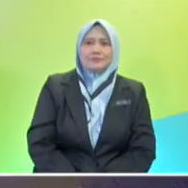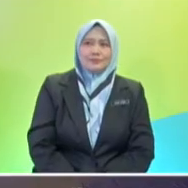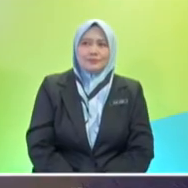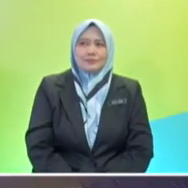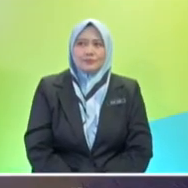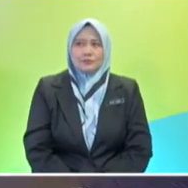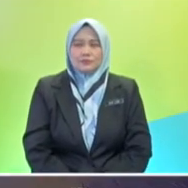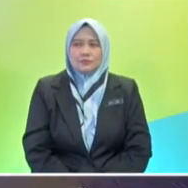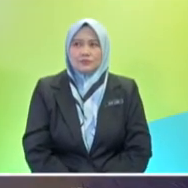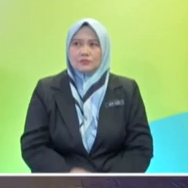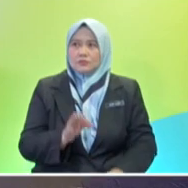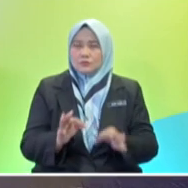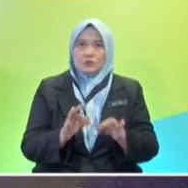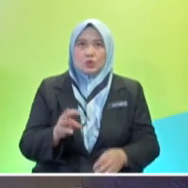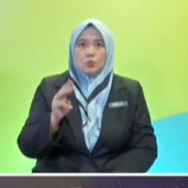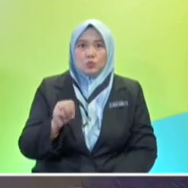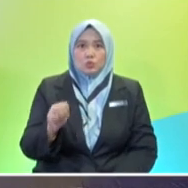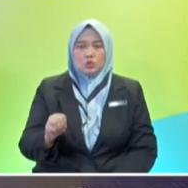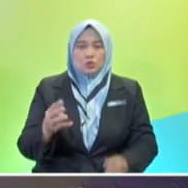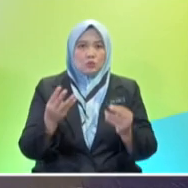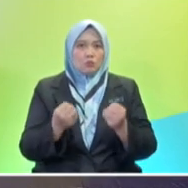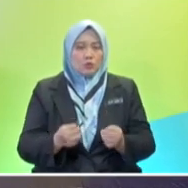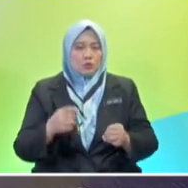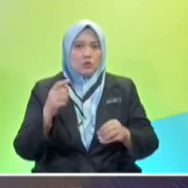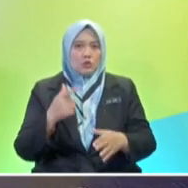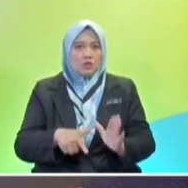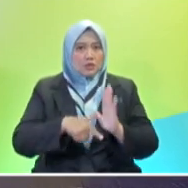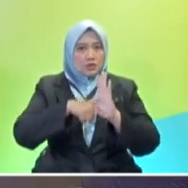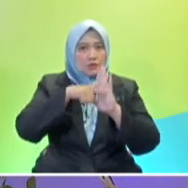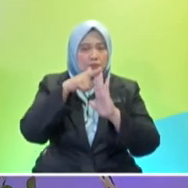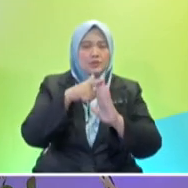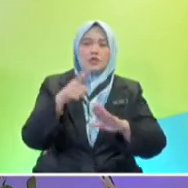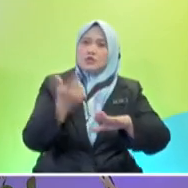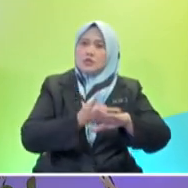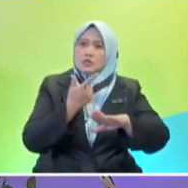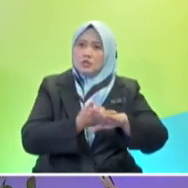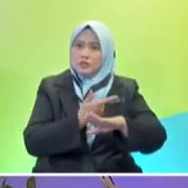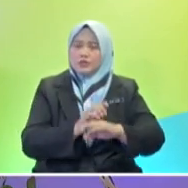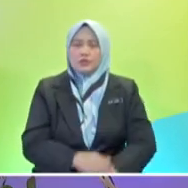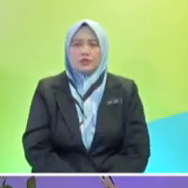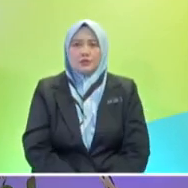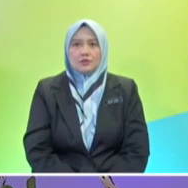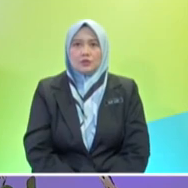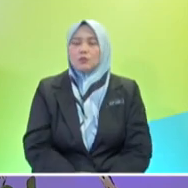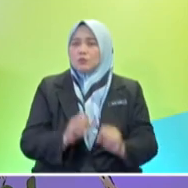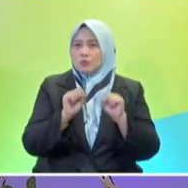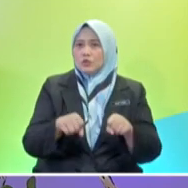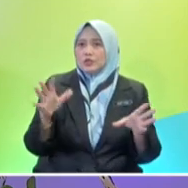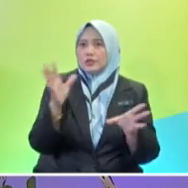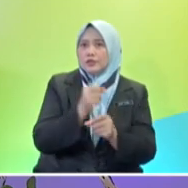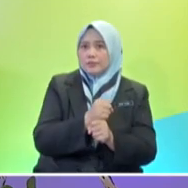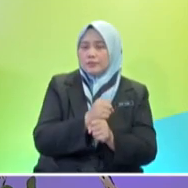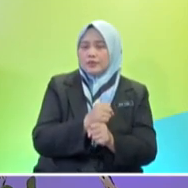kalau murid-murid di luar sana nak lakukan lebih latihan pengukuhan cikgu? Mereka boleh dapat di